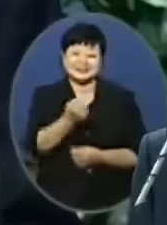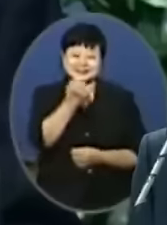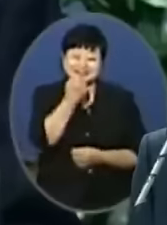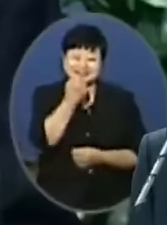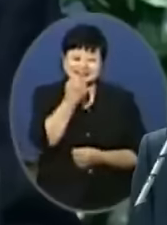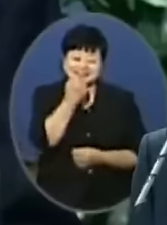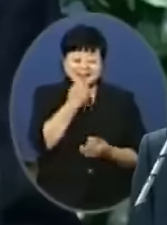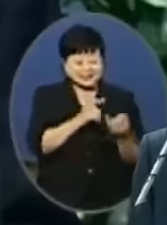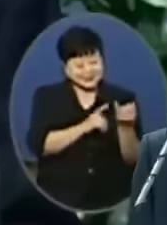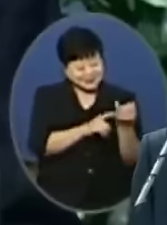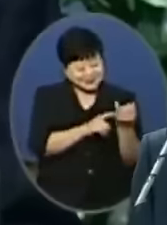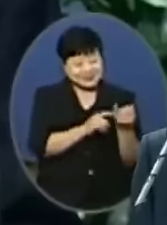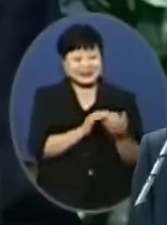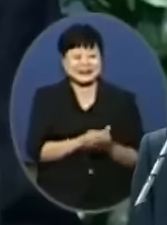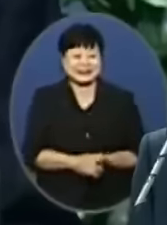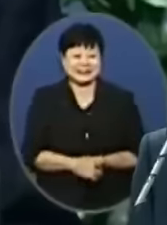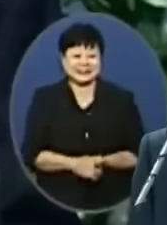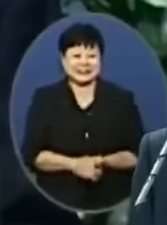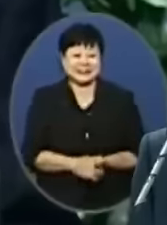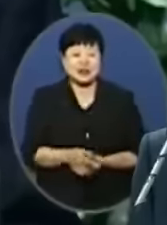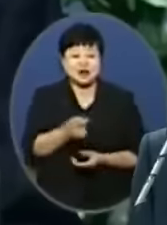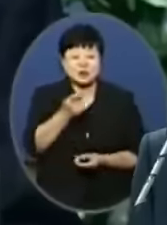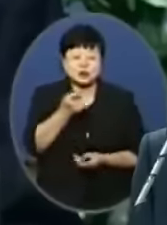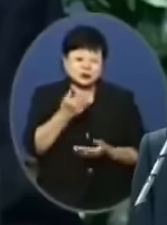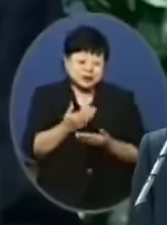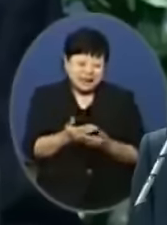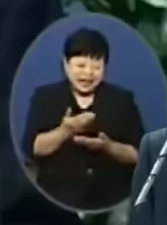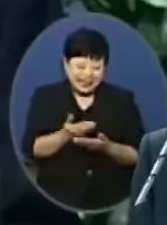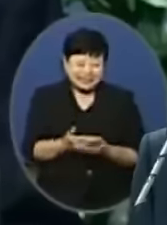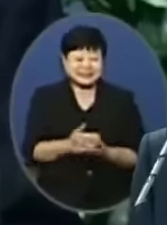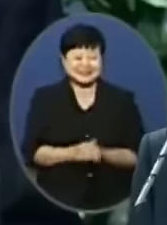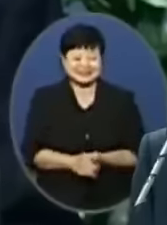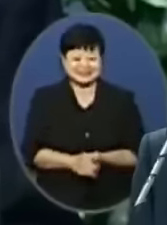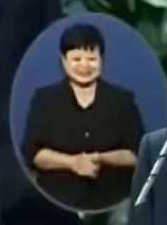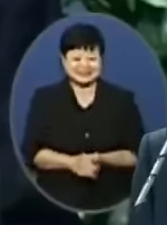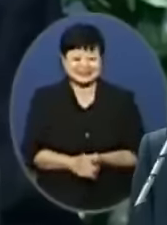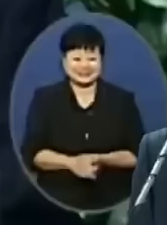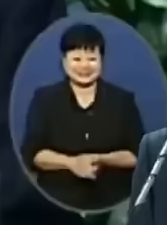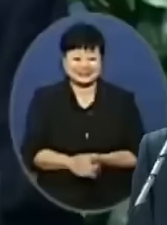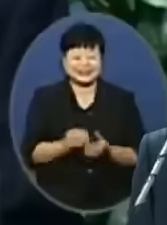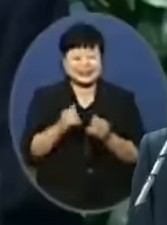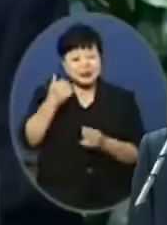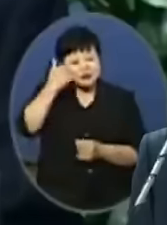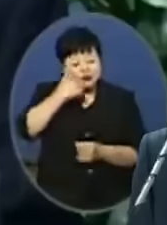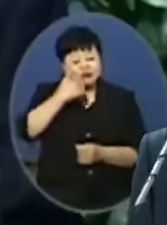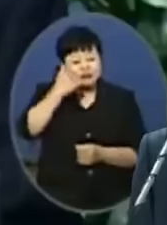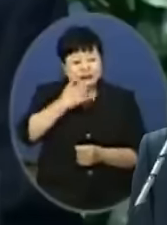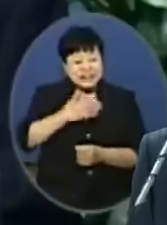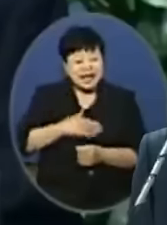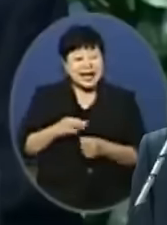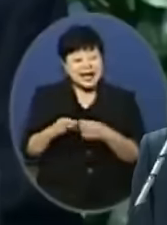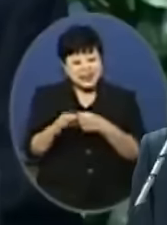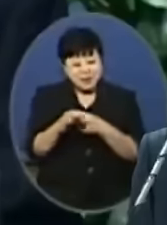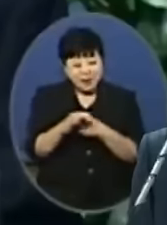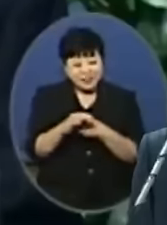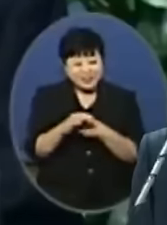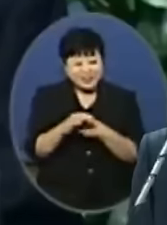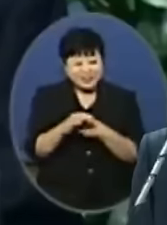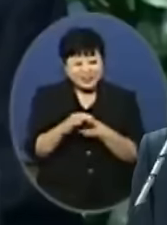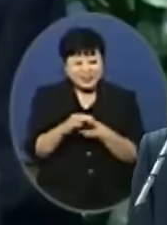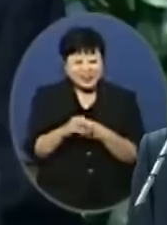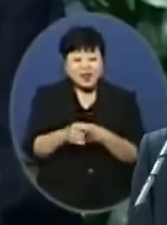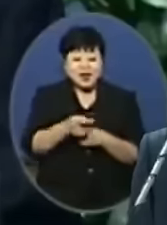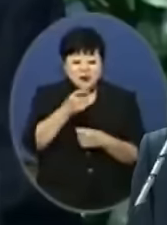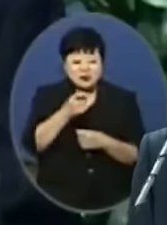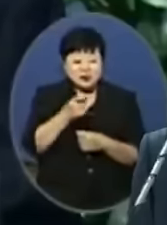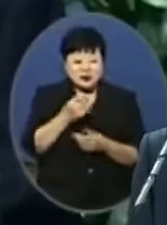웃으시면서 이렇게 말했을 것입니다. 물을 좀 달라는 그 사람이 누군지 당신이 알았었으면 오히려